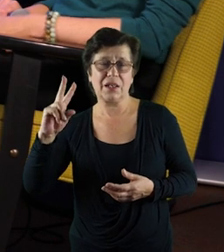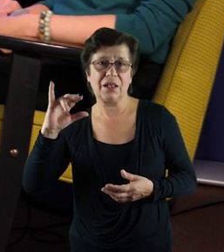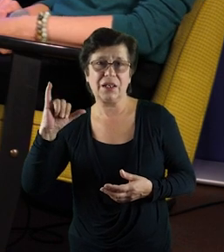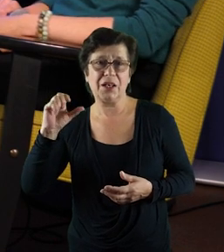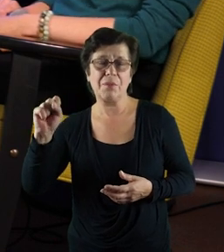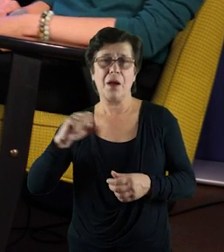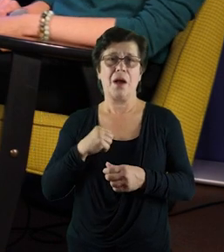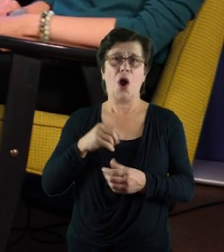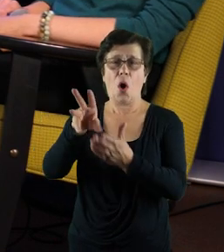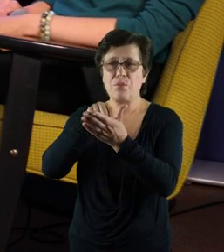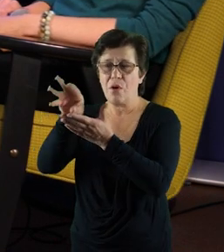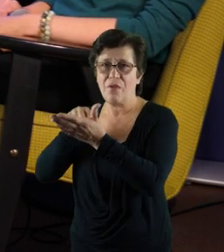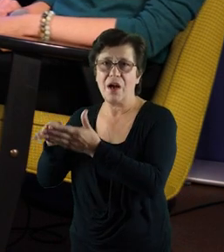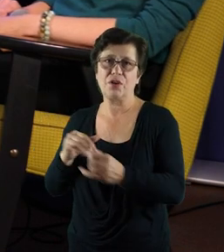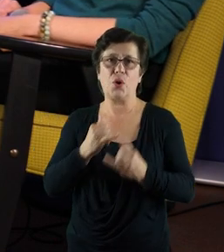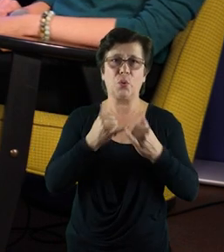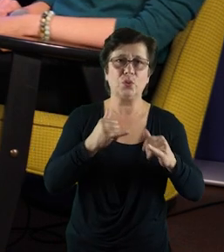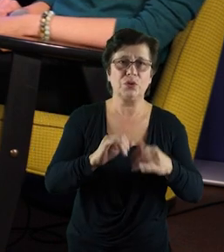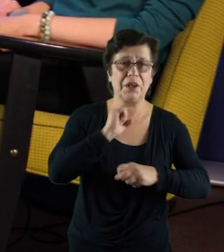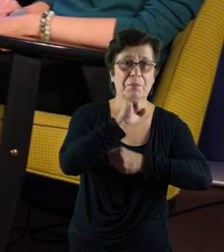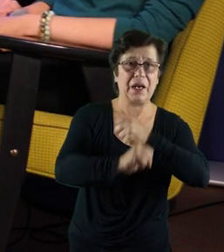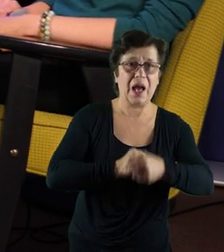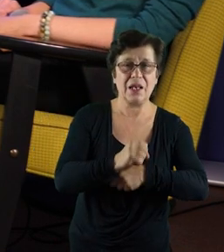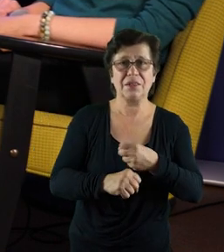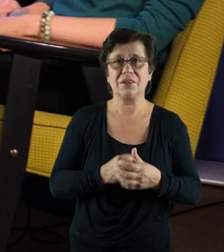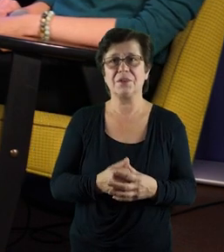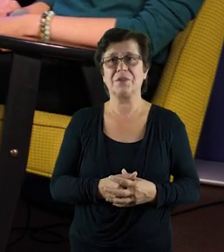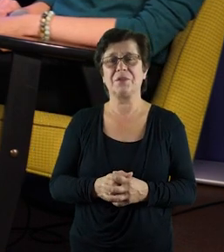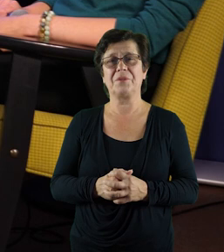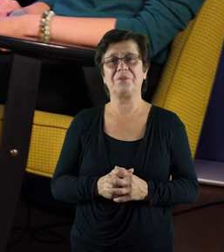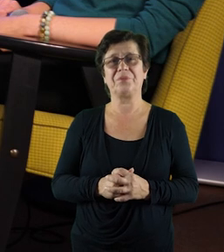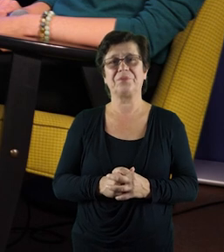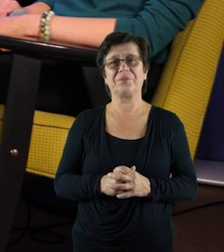z Mickiewicza. Jego bogiem był Mickiewicz. Tak.